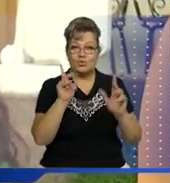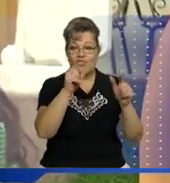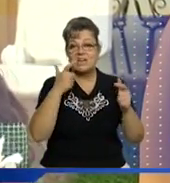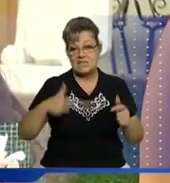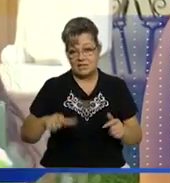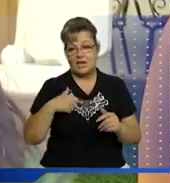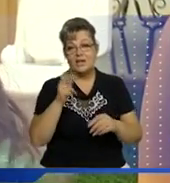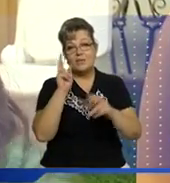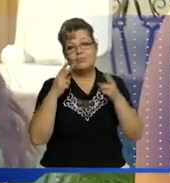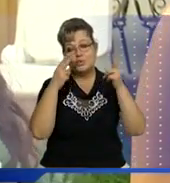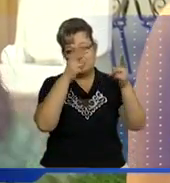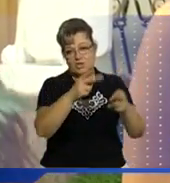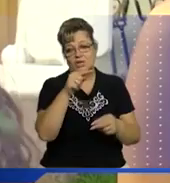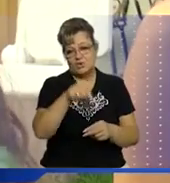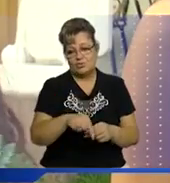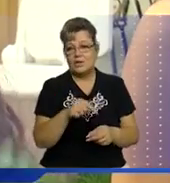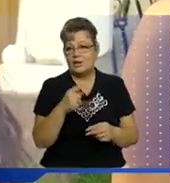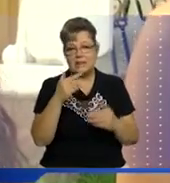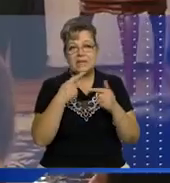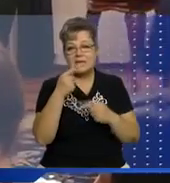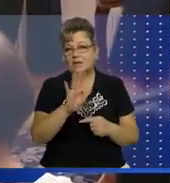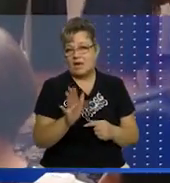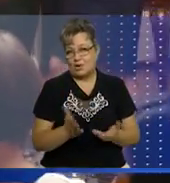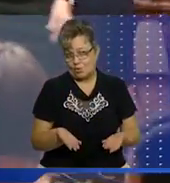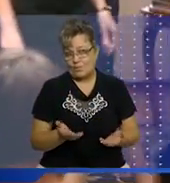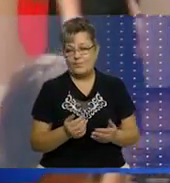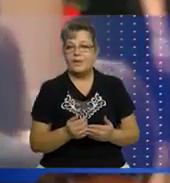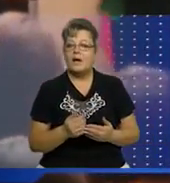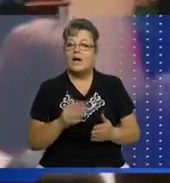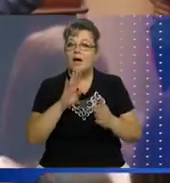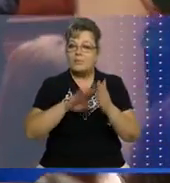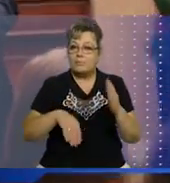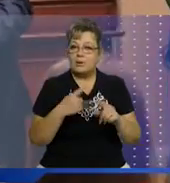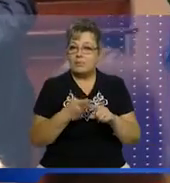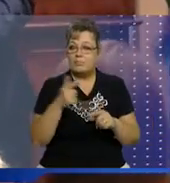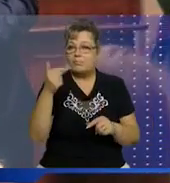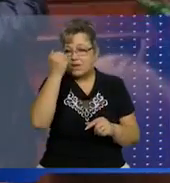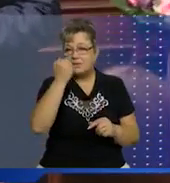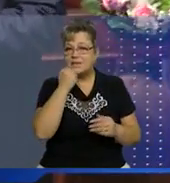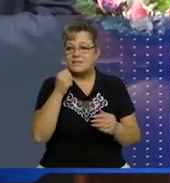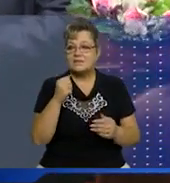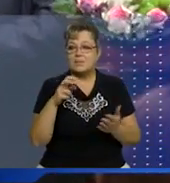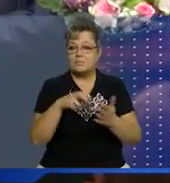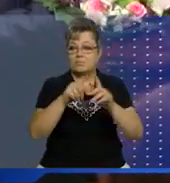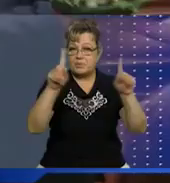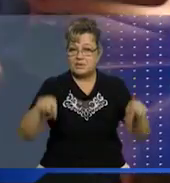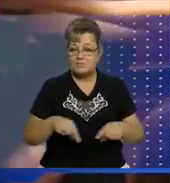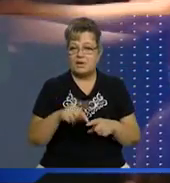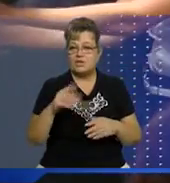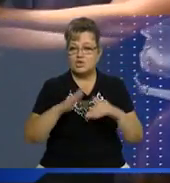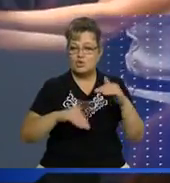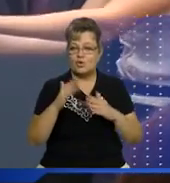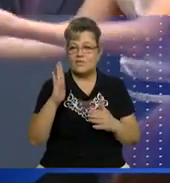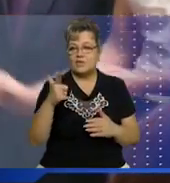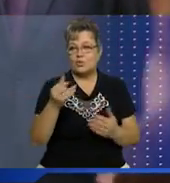я всегда буду ходить. Будет возможность, буду приезжать сюда, в принципе, не очень далеко. Помимо Светанько, благодарственные письма из рук Василия Голубева